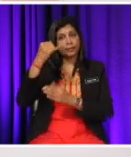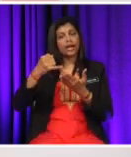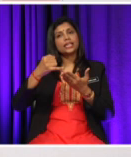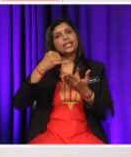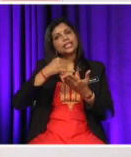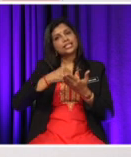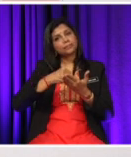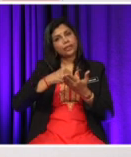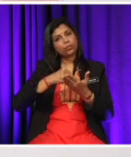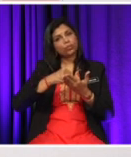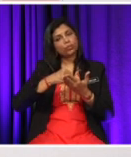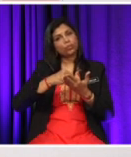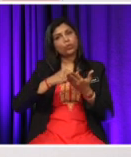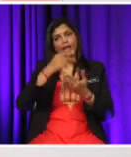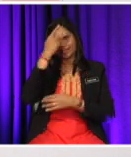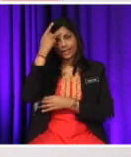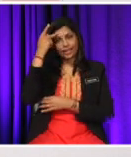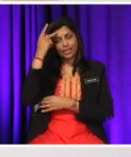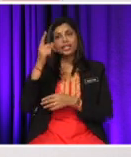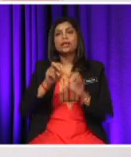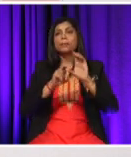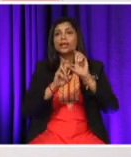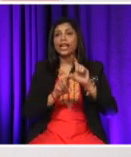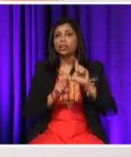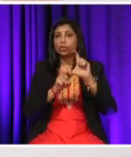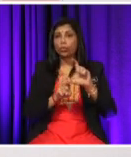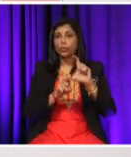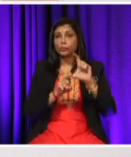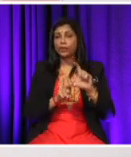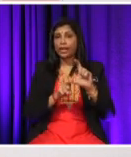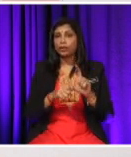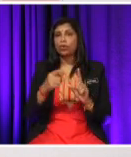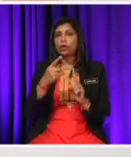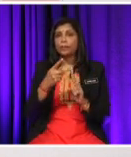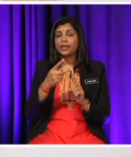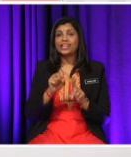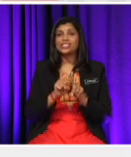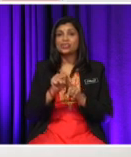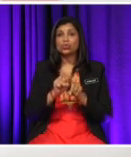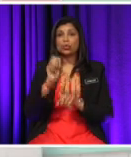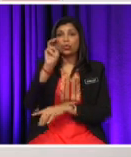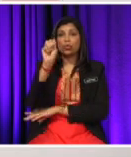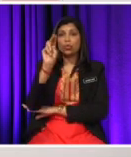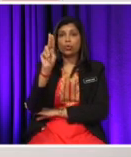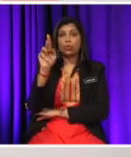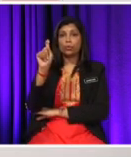mutlak kalau suhu mutlak dalam unit Kelvin ini suhu dalam